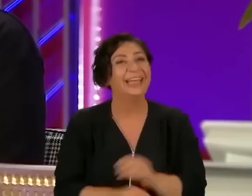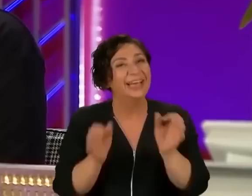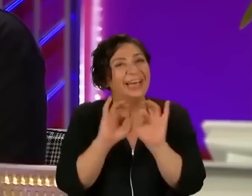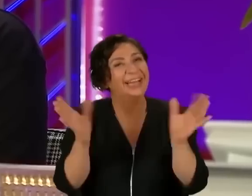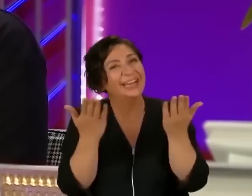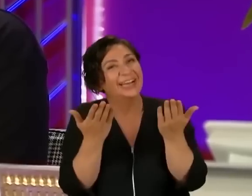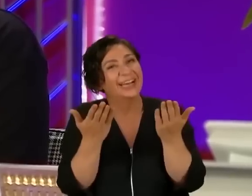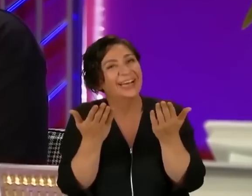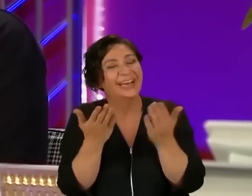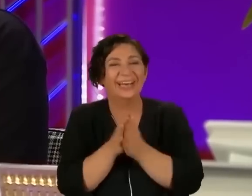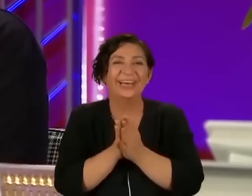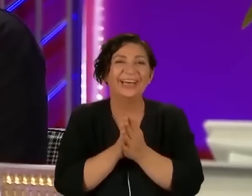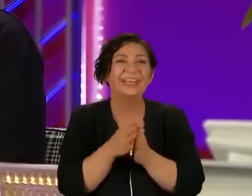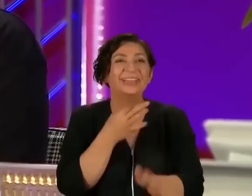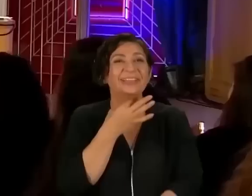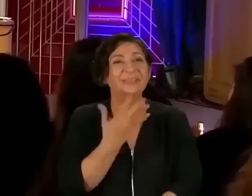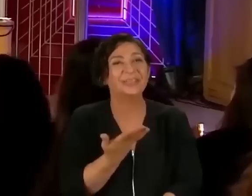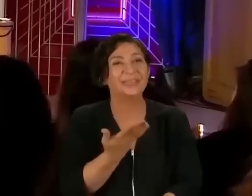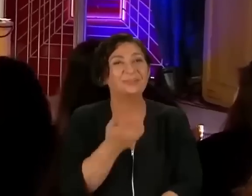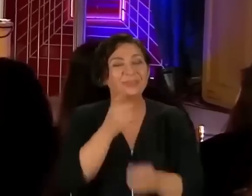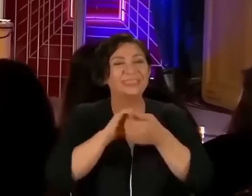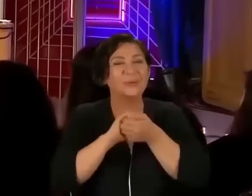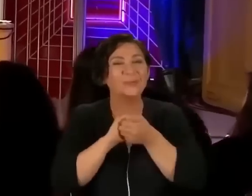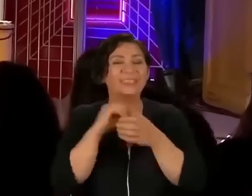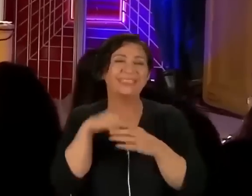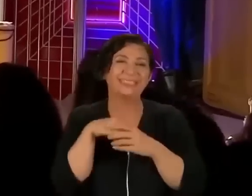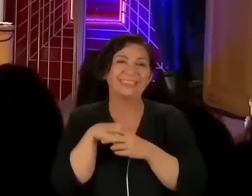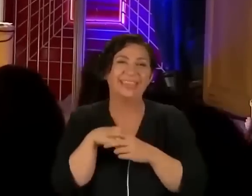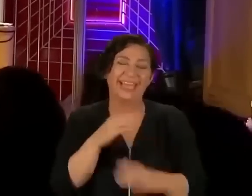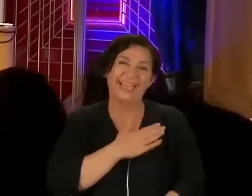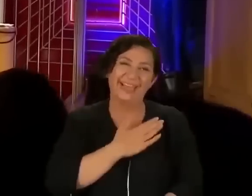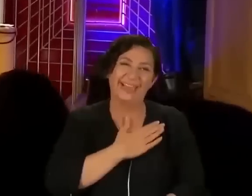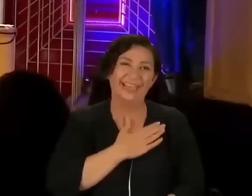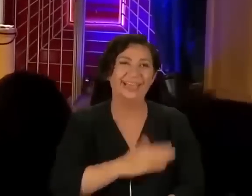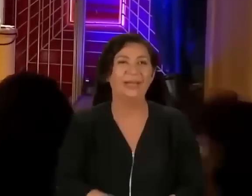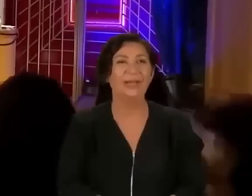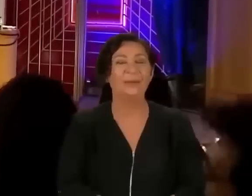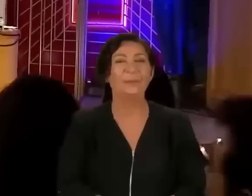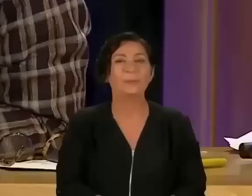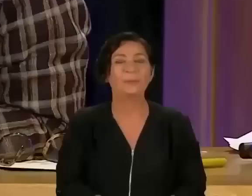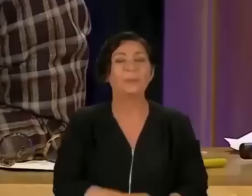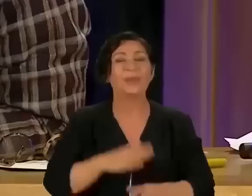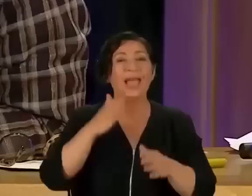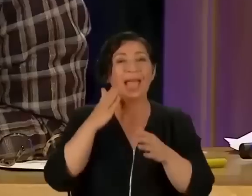Nefis değil mi? Teşekkür ederim bu samimiyetin. Ben teşekkür ederim abi eyvallah. Aslında